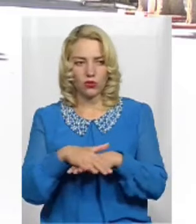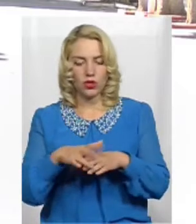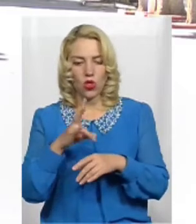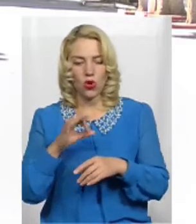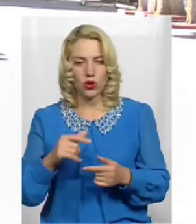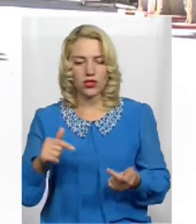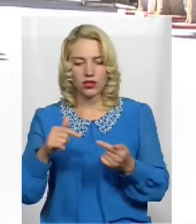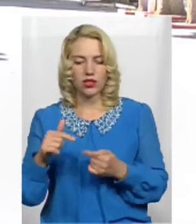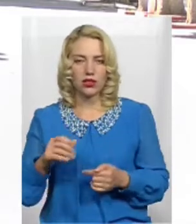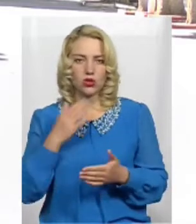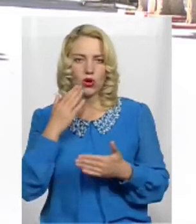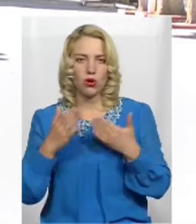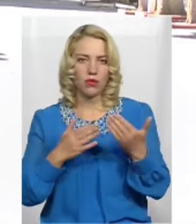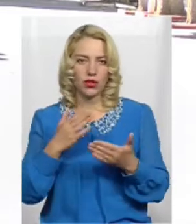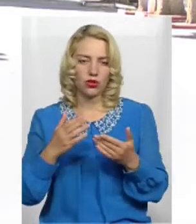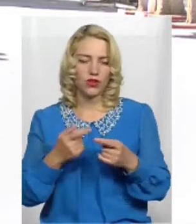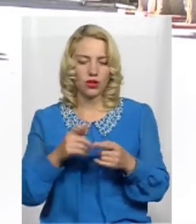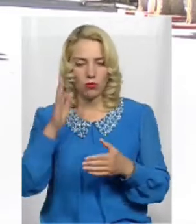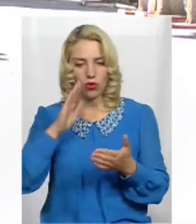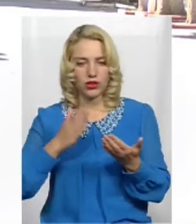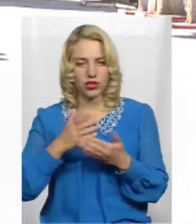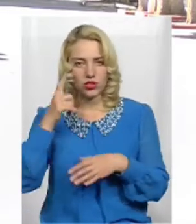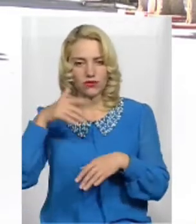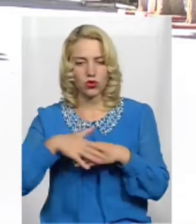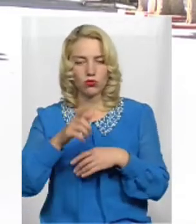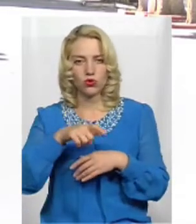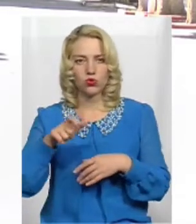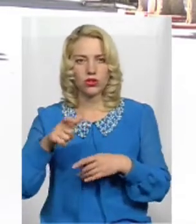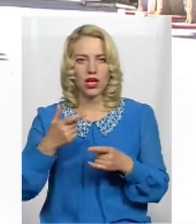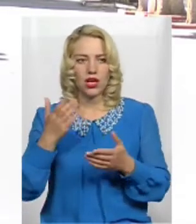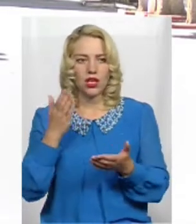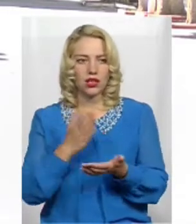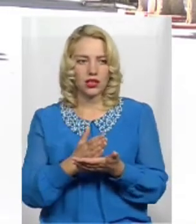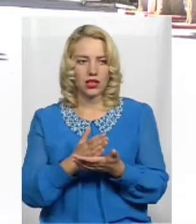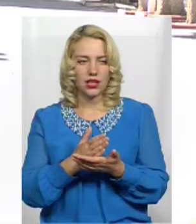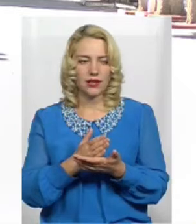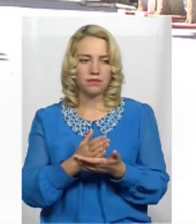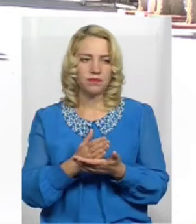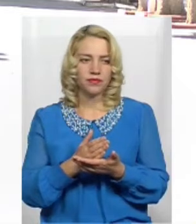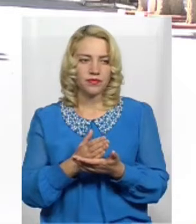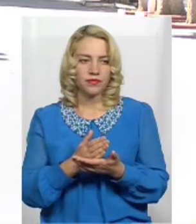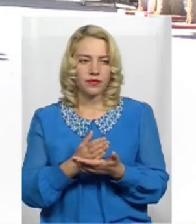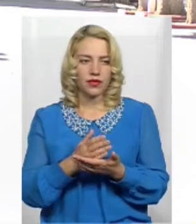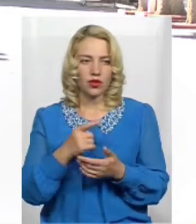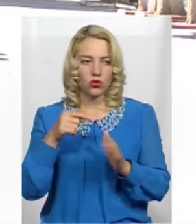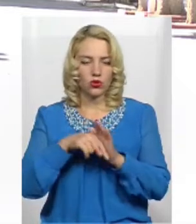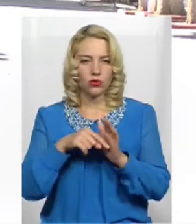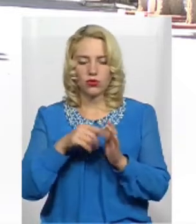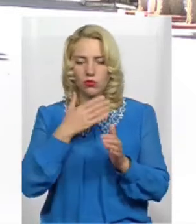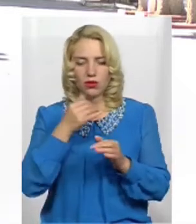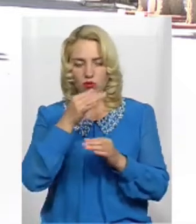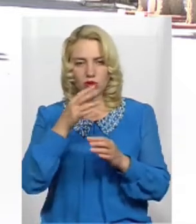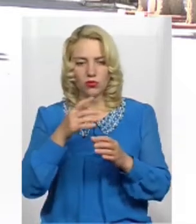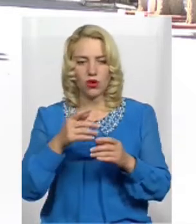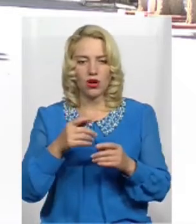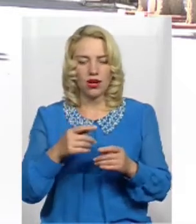згідно з опитуваннями громадської думки, політична свідомість українців є застереотипізованою та заміфологізованою. Тобто ми не критично сприймаємо